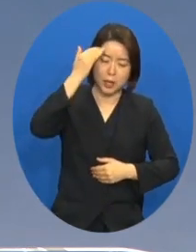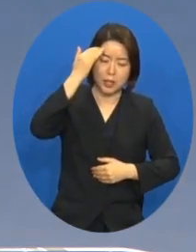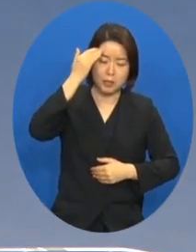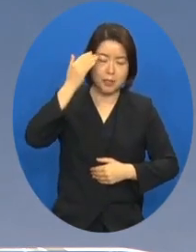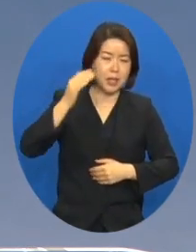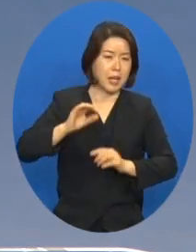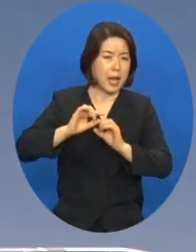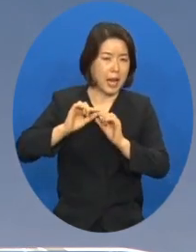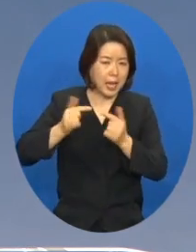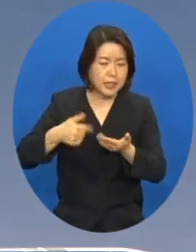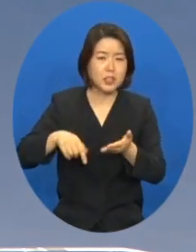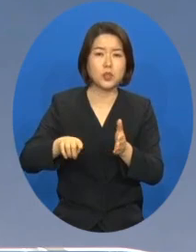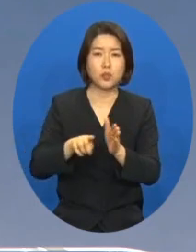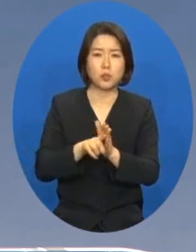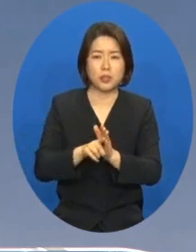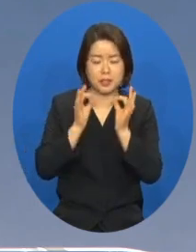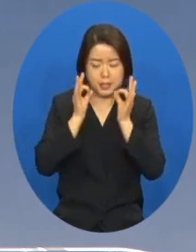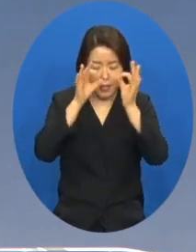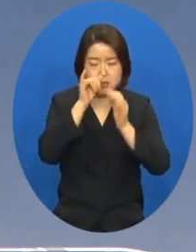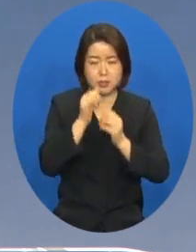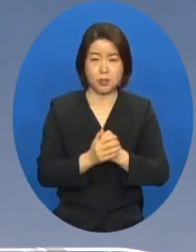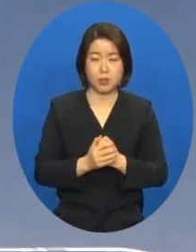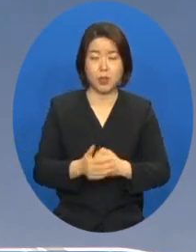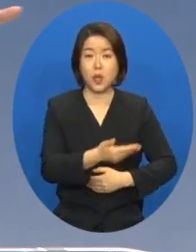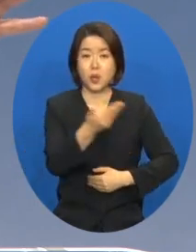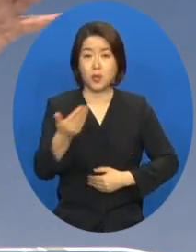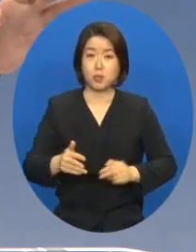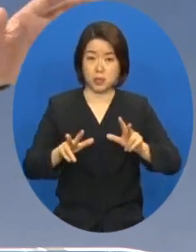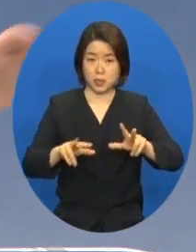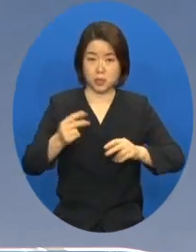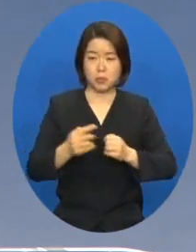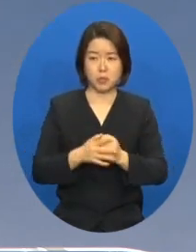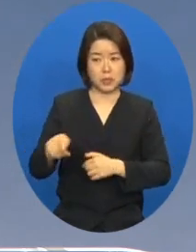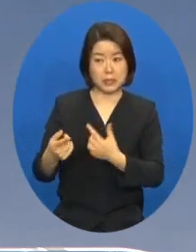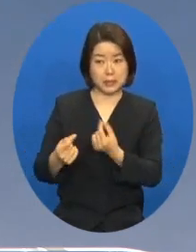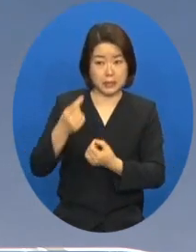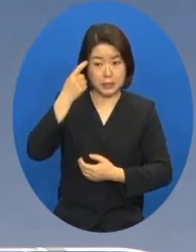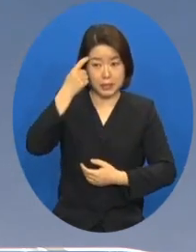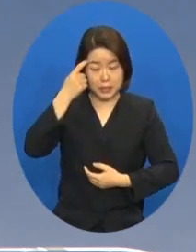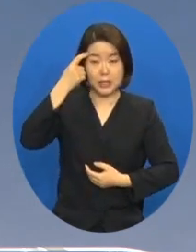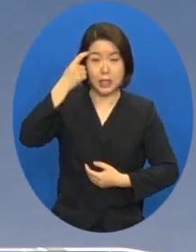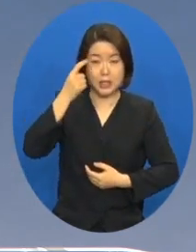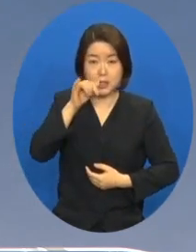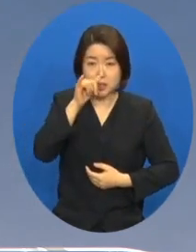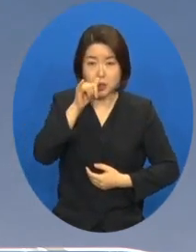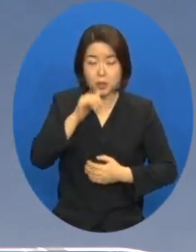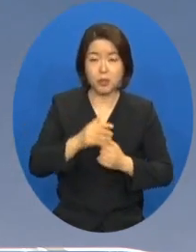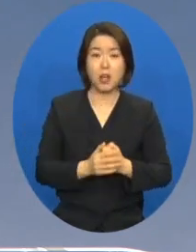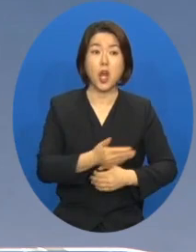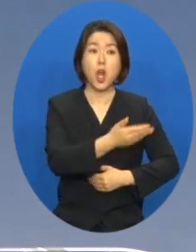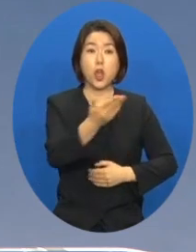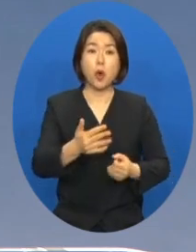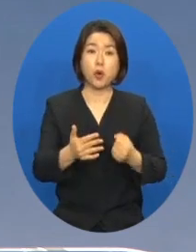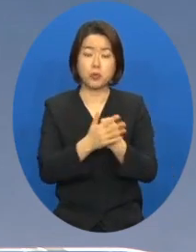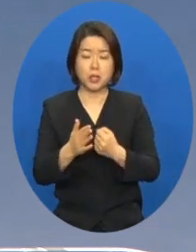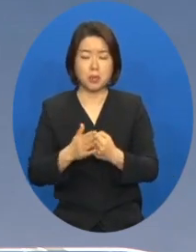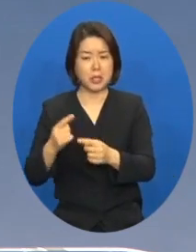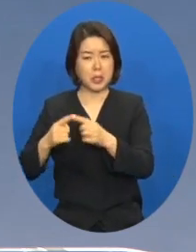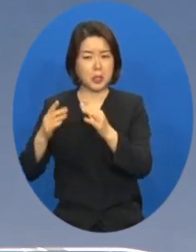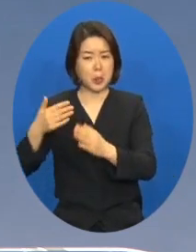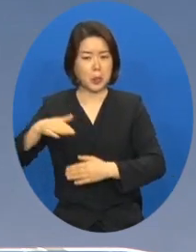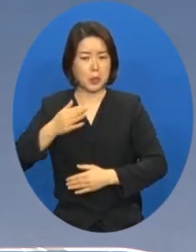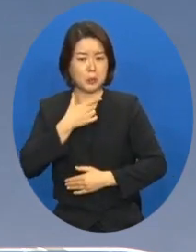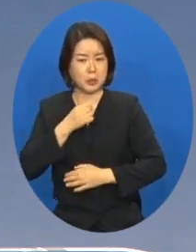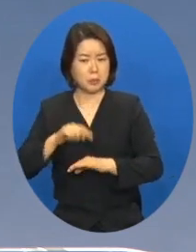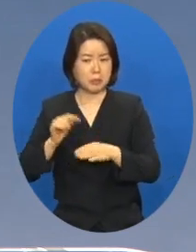않기를 원합니다. 여러분 혹시 지금도 그런 사람 생각나는 사람 없습니까? 여러분 때문에 교회 가고 싶은 마음 안